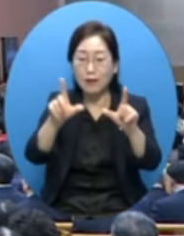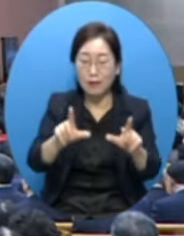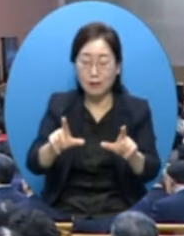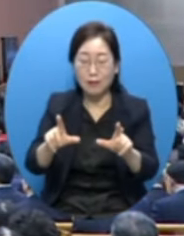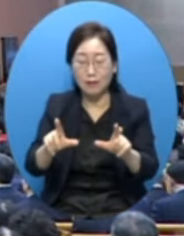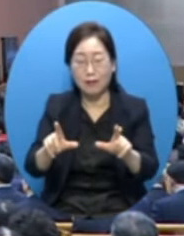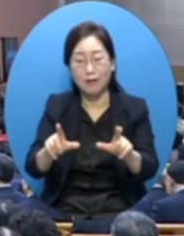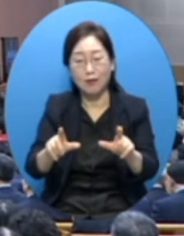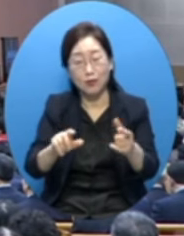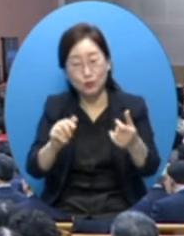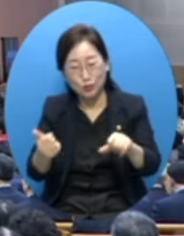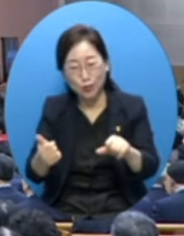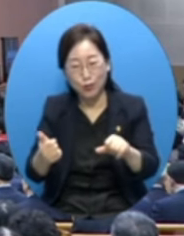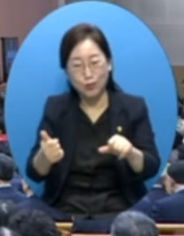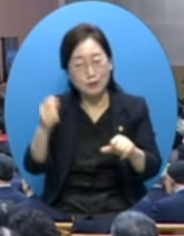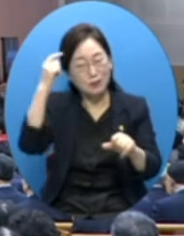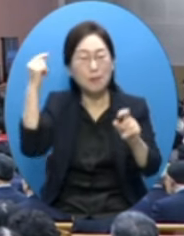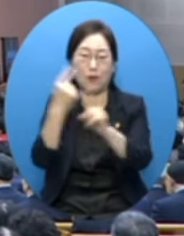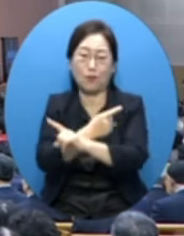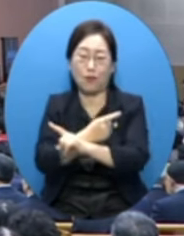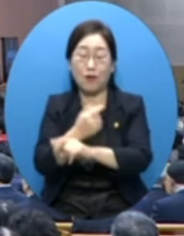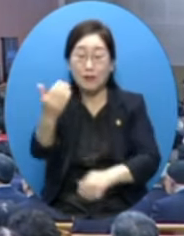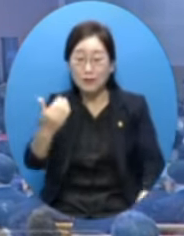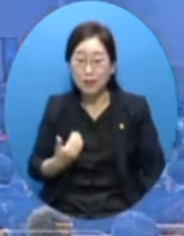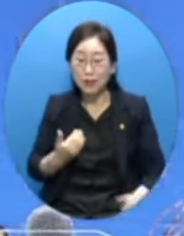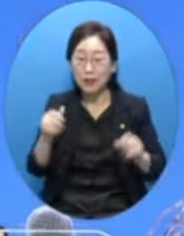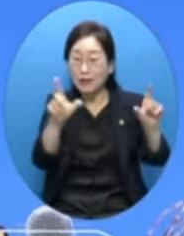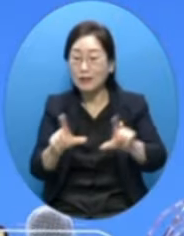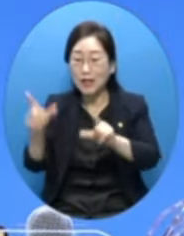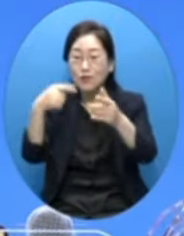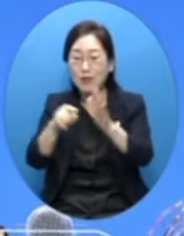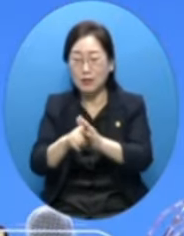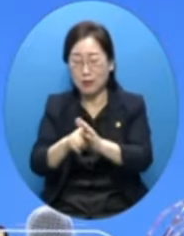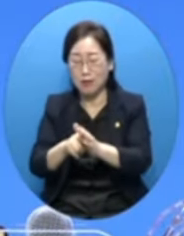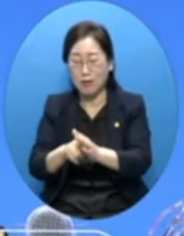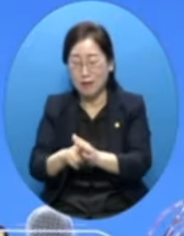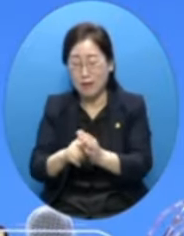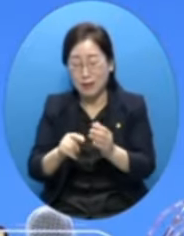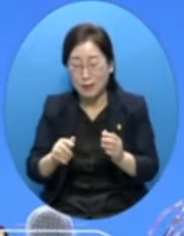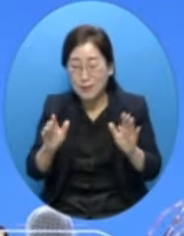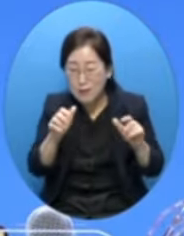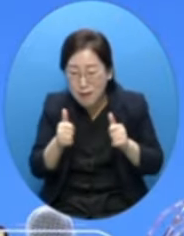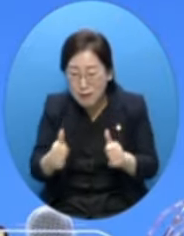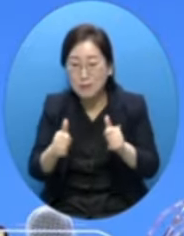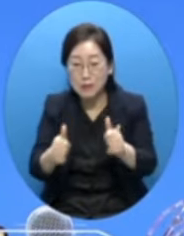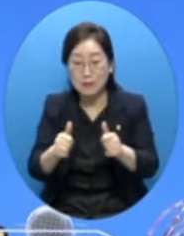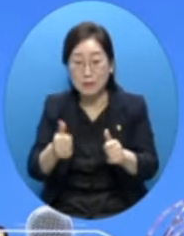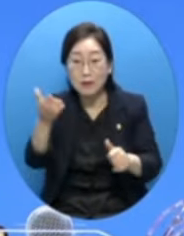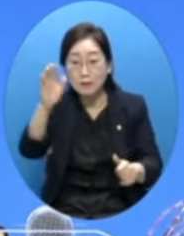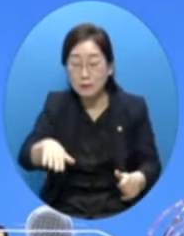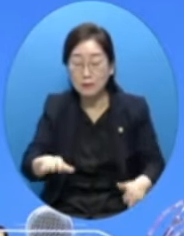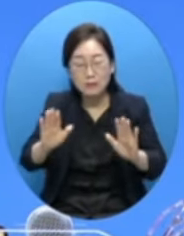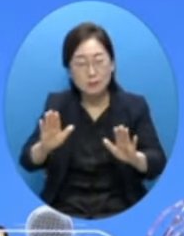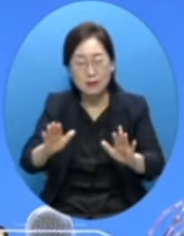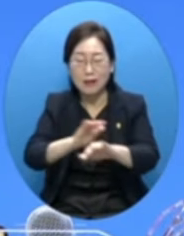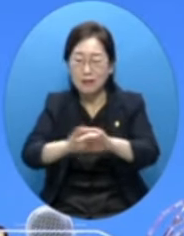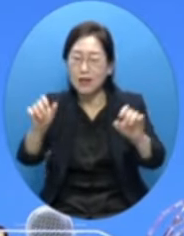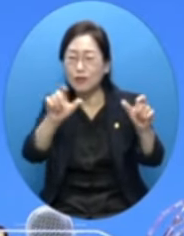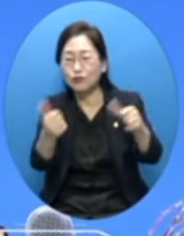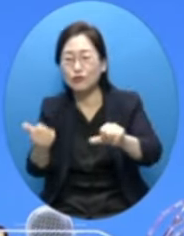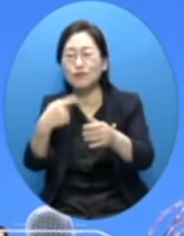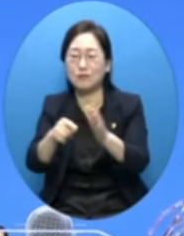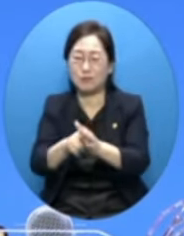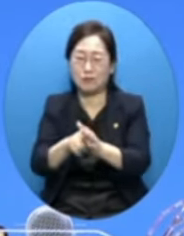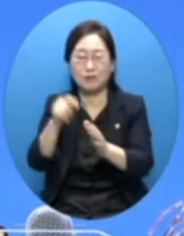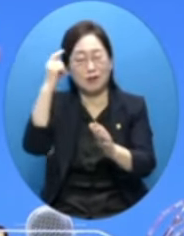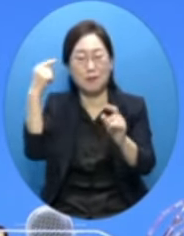달라졌습니다. 그전에는 살기 위해 살았는데 이제는 잘 죽기 위해 사는 인생으로 바뀐 것입니다. 예수를 만났다는 사실이